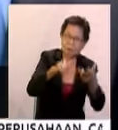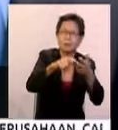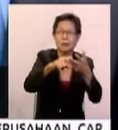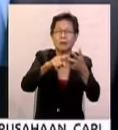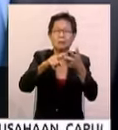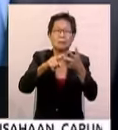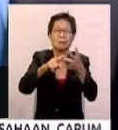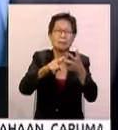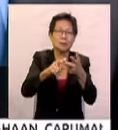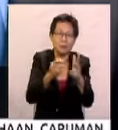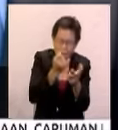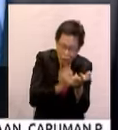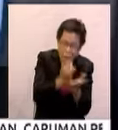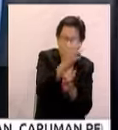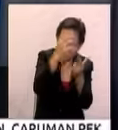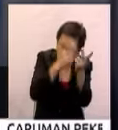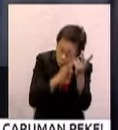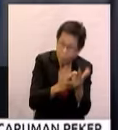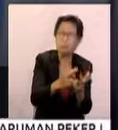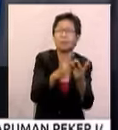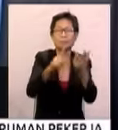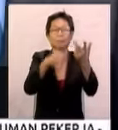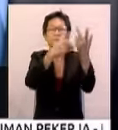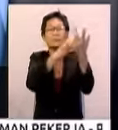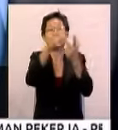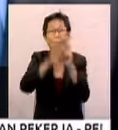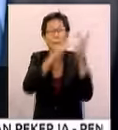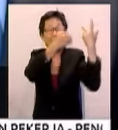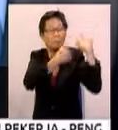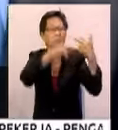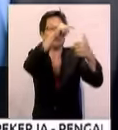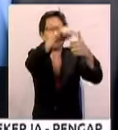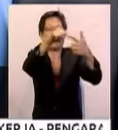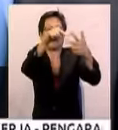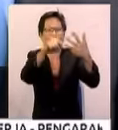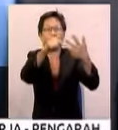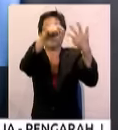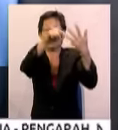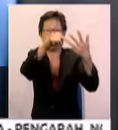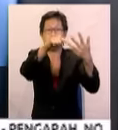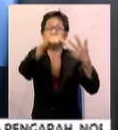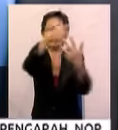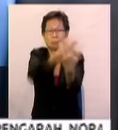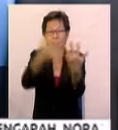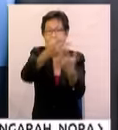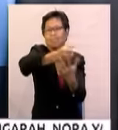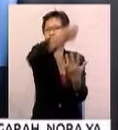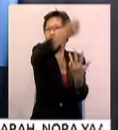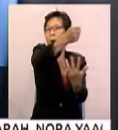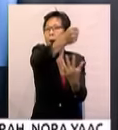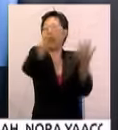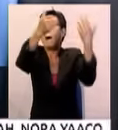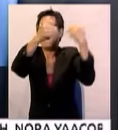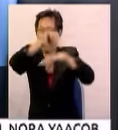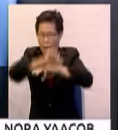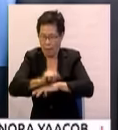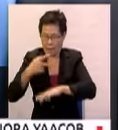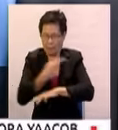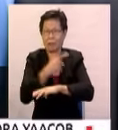beramanah. Kalau itu adalah pegangan dan amalan kita, kita akan